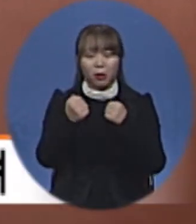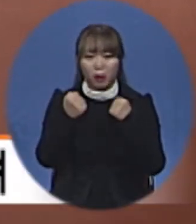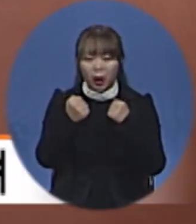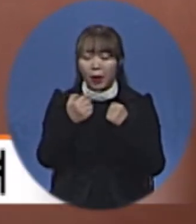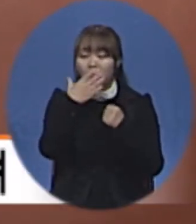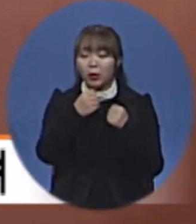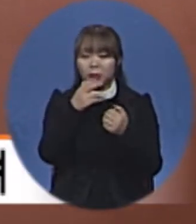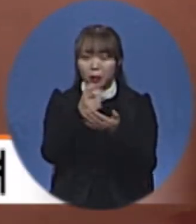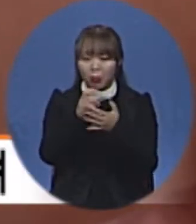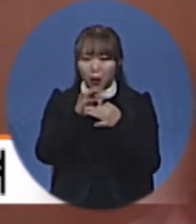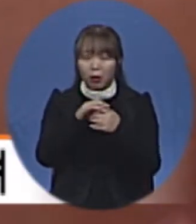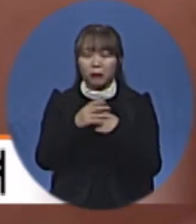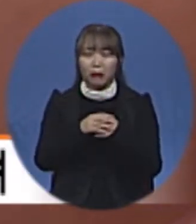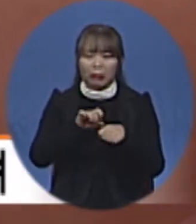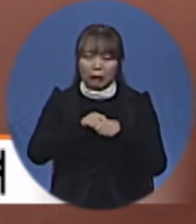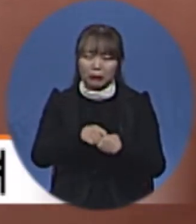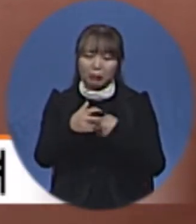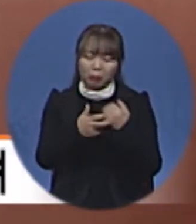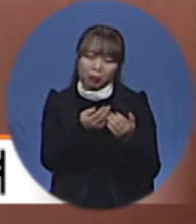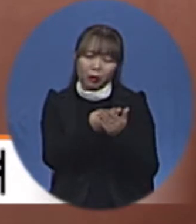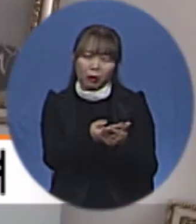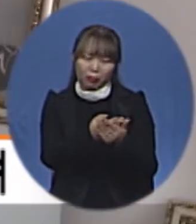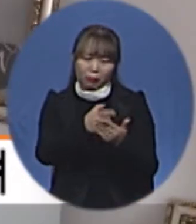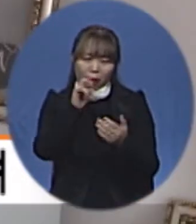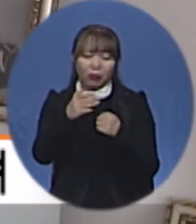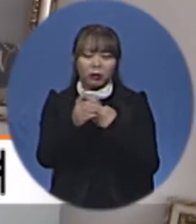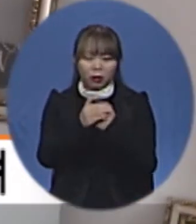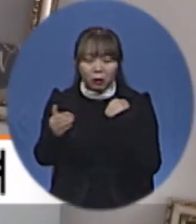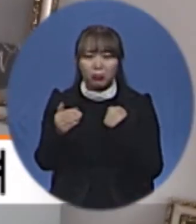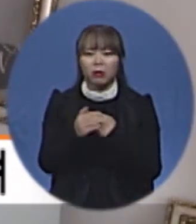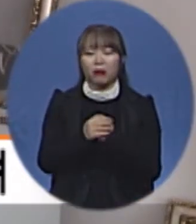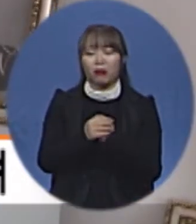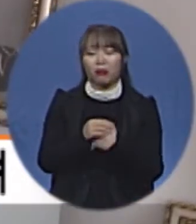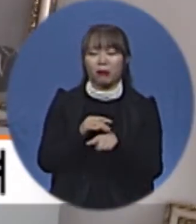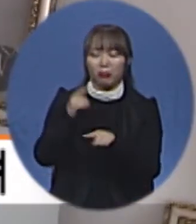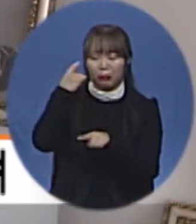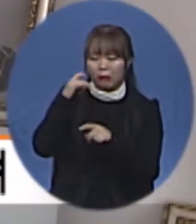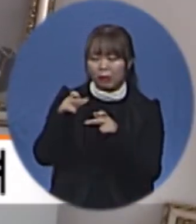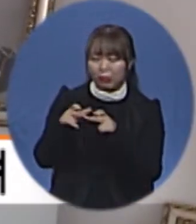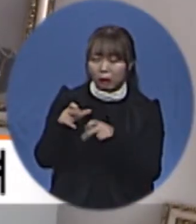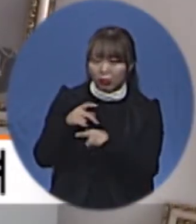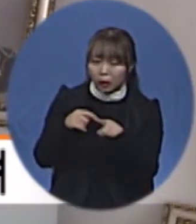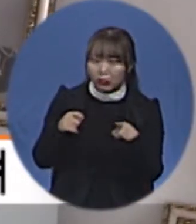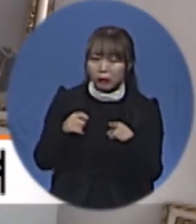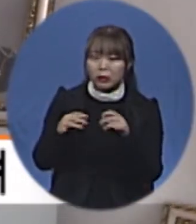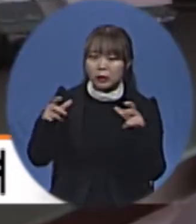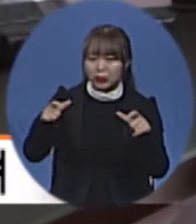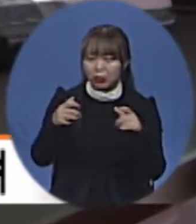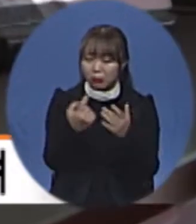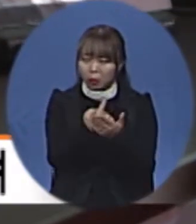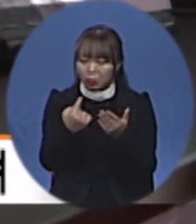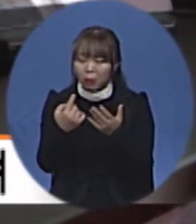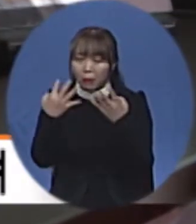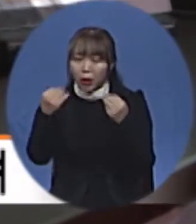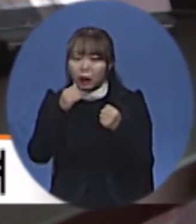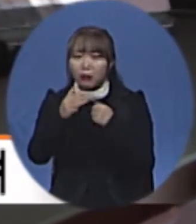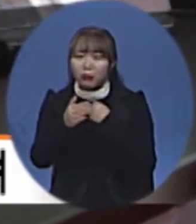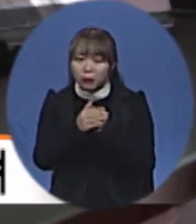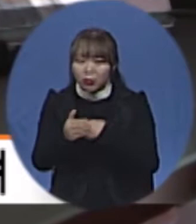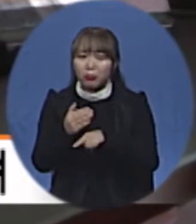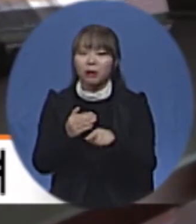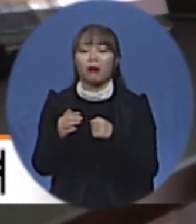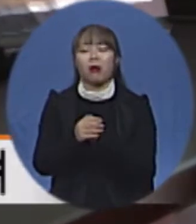강제 입원 요건이 강화됨에 따라 정신의료기관에서 퇴원한 환자들의 지역사회 유입될 가능성이 커져 정신장애인을